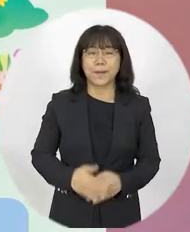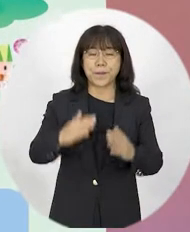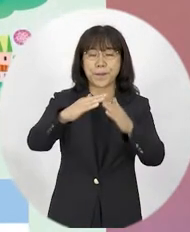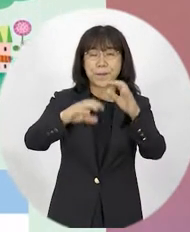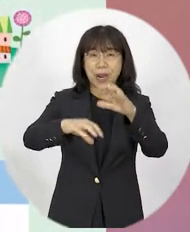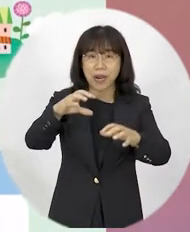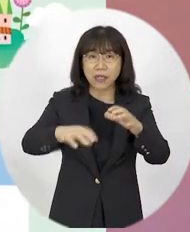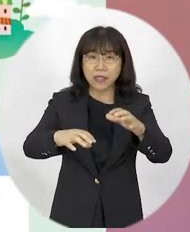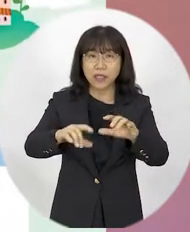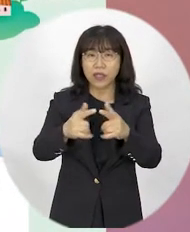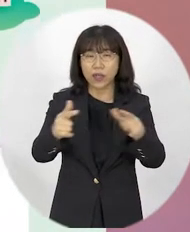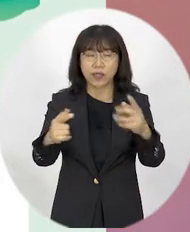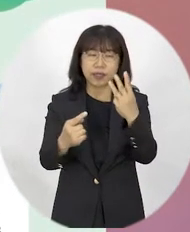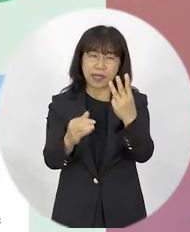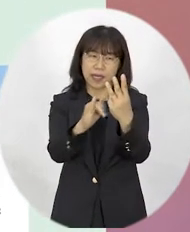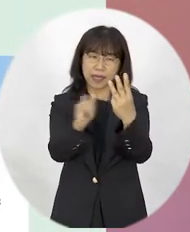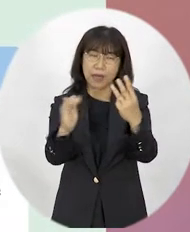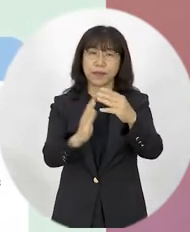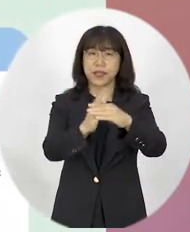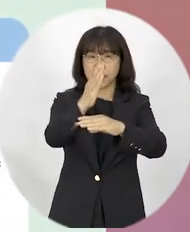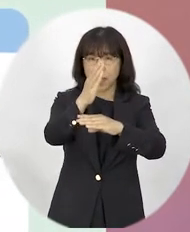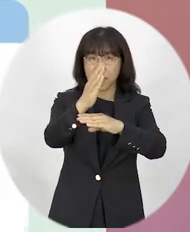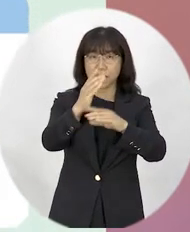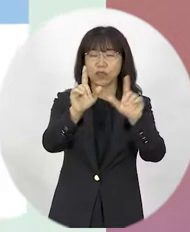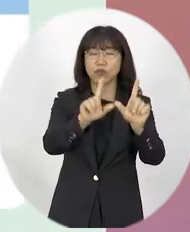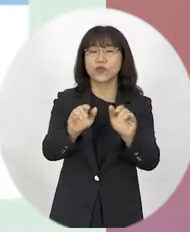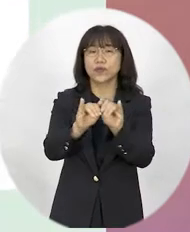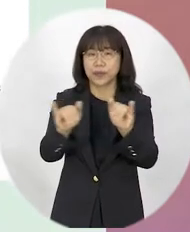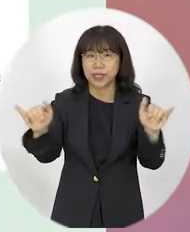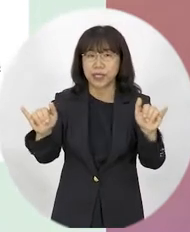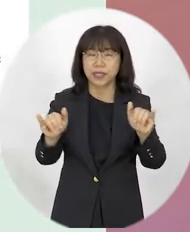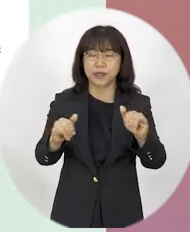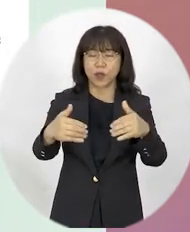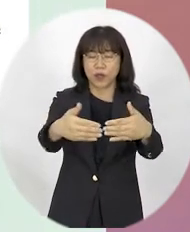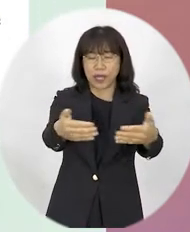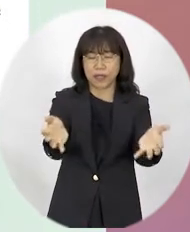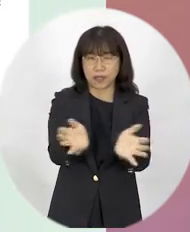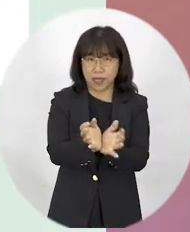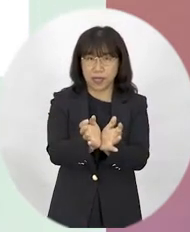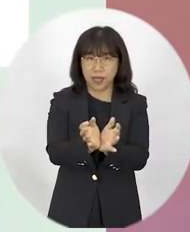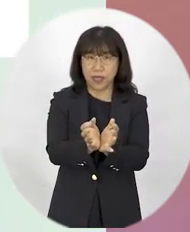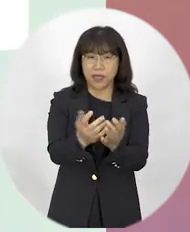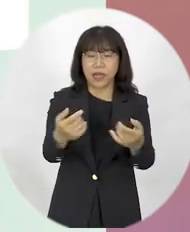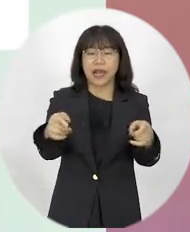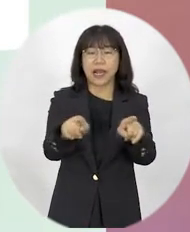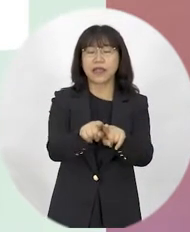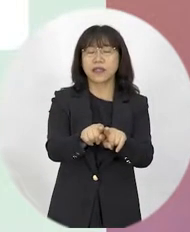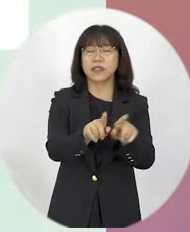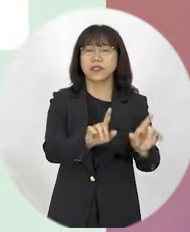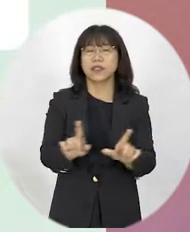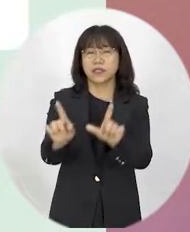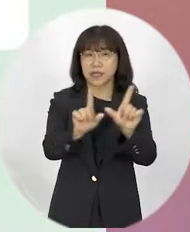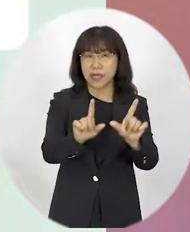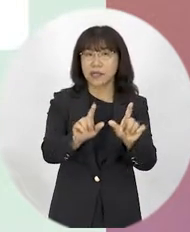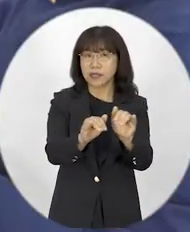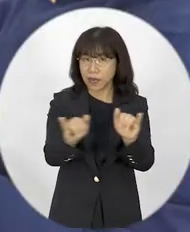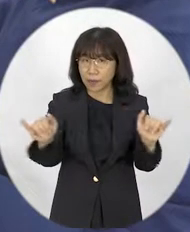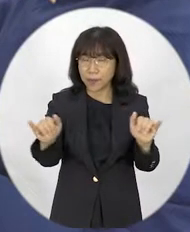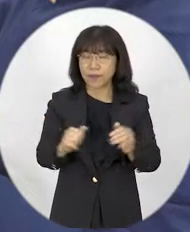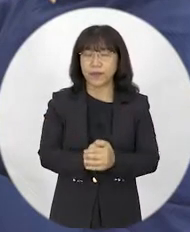사업 경험이 없는 3명 이상의 주민 모임 또는 단체 등 대표 제언 자 세 명은 같은 행정동 에 거주해야